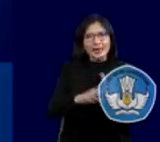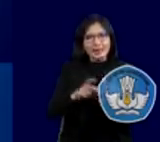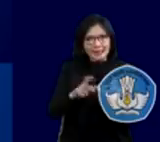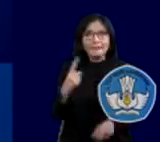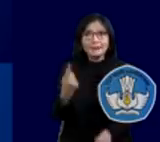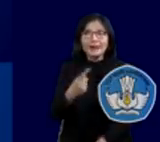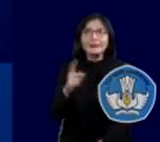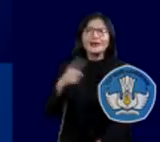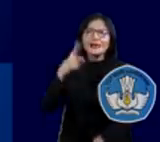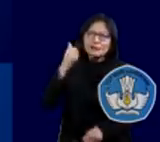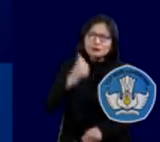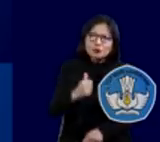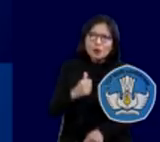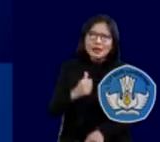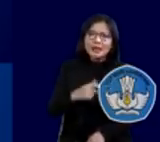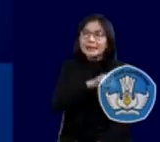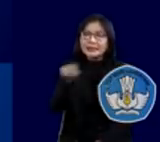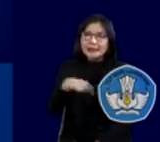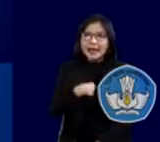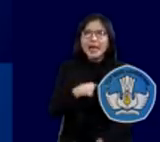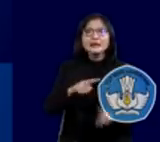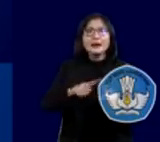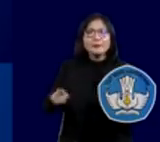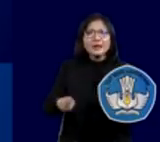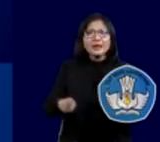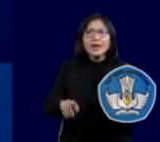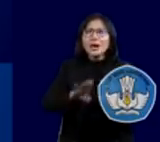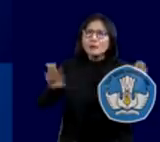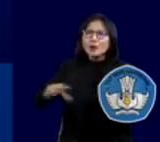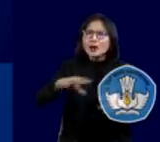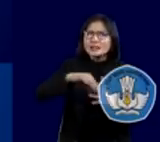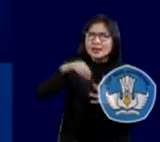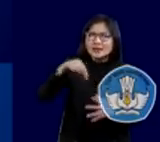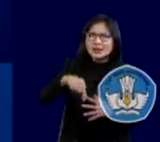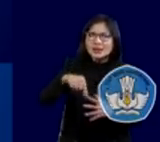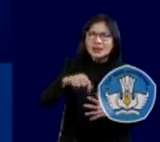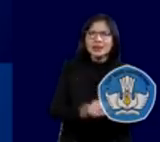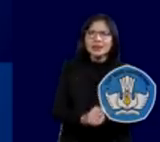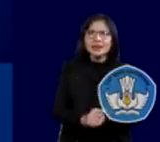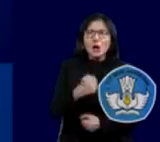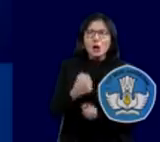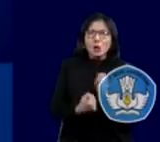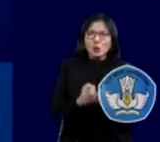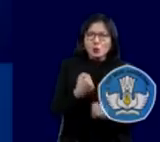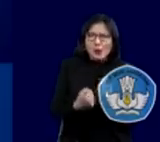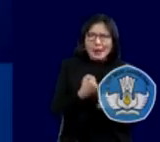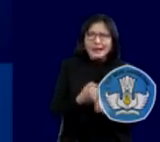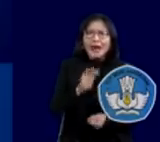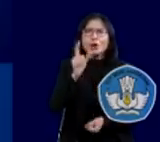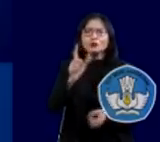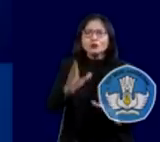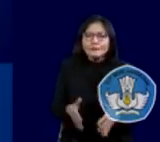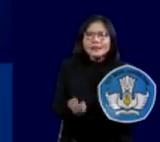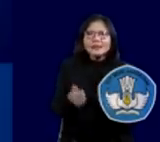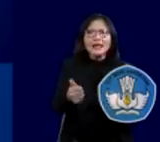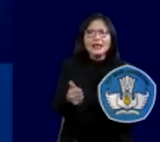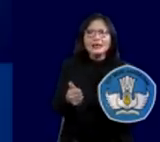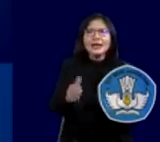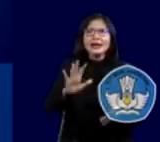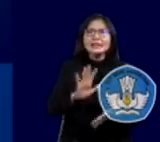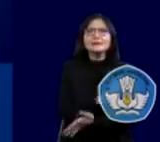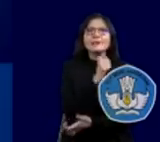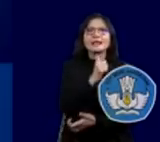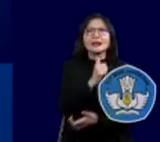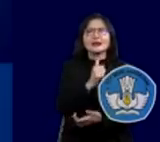dari kebutuhan kita. Tetapi juga pembukaan seleksi ini adalah upaya untuk menyediakan kesempatan